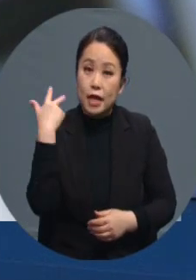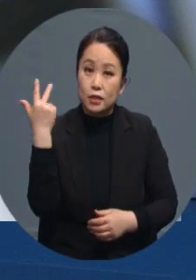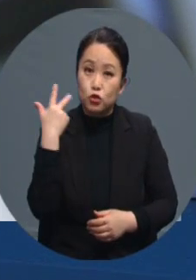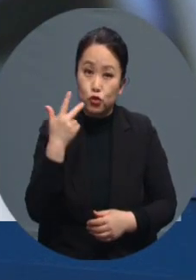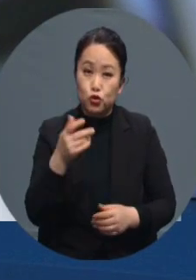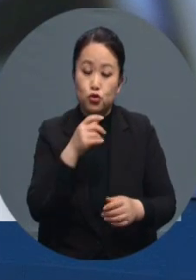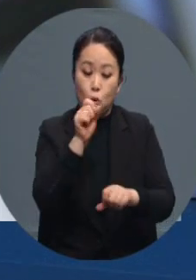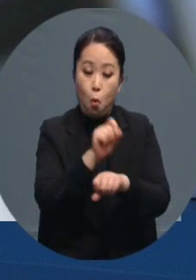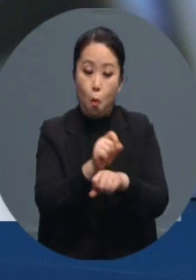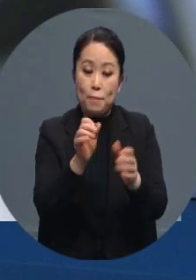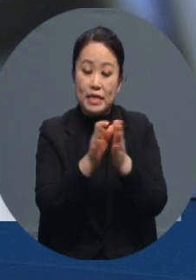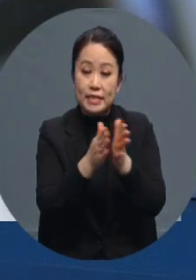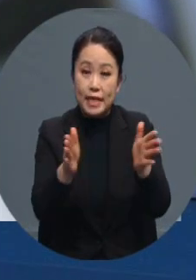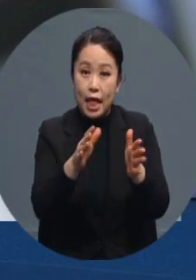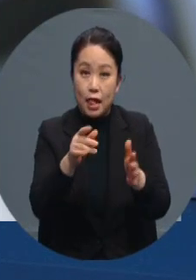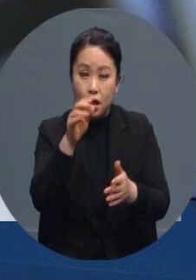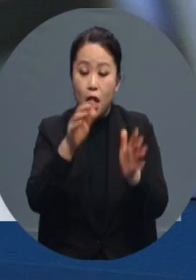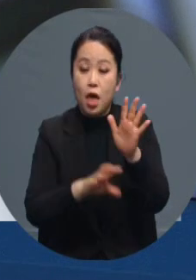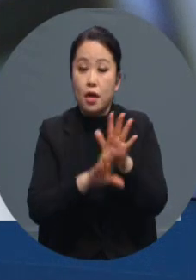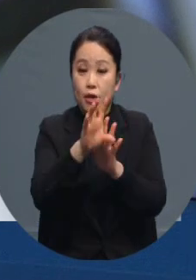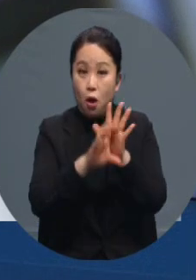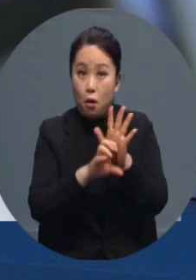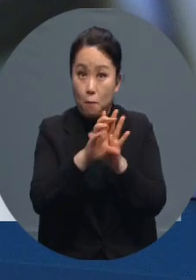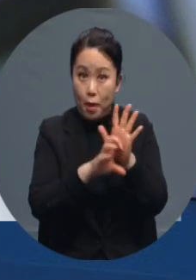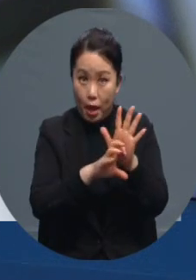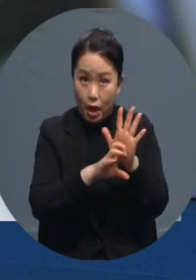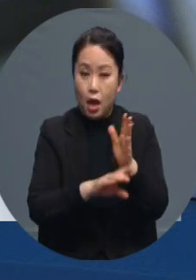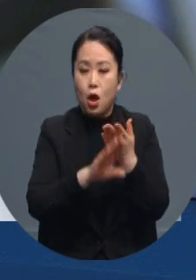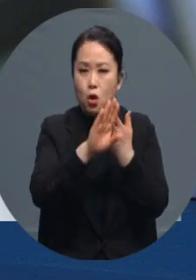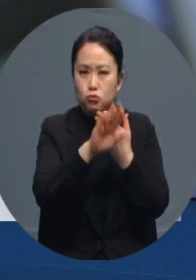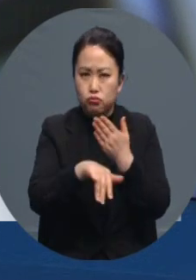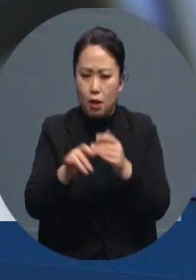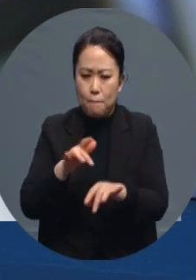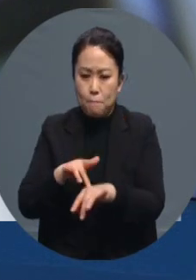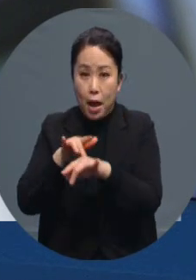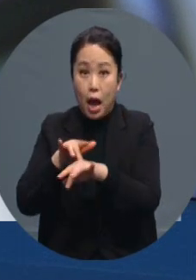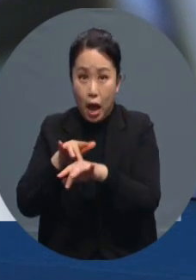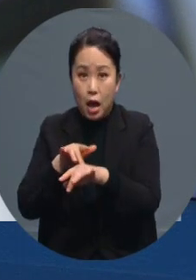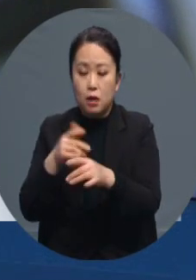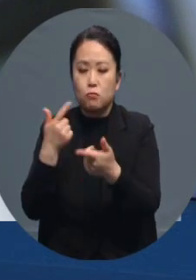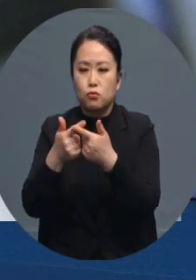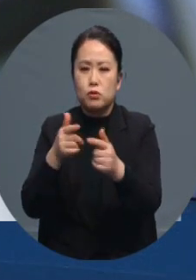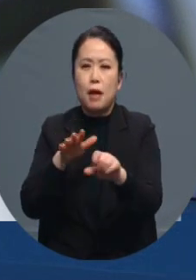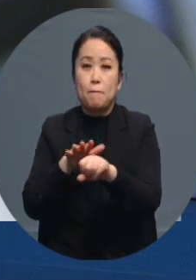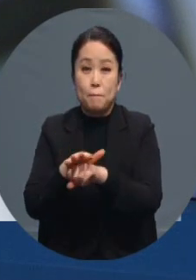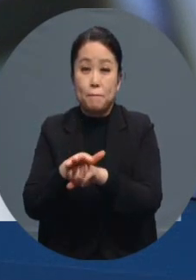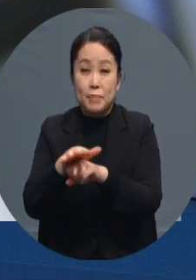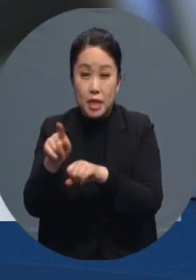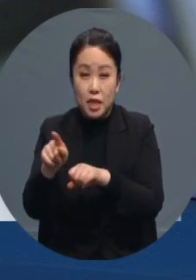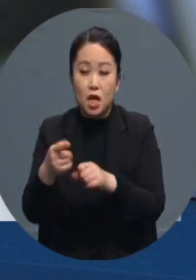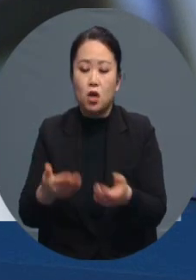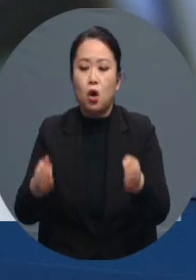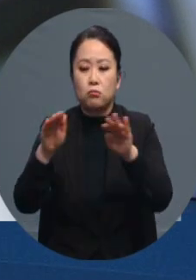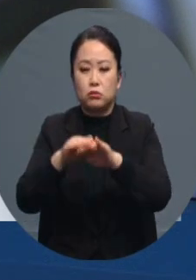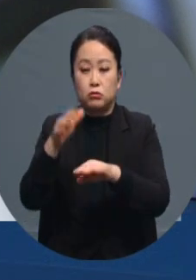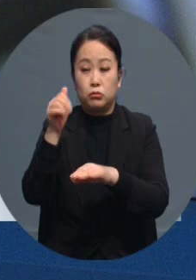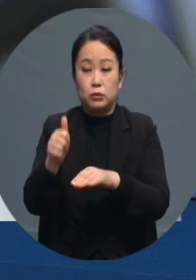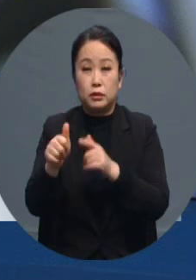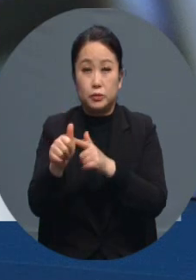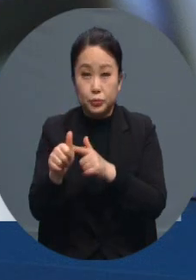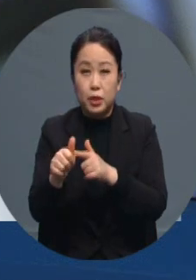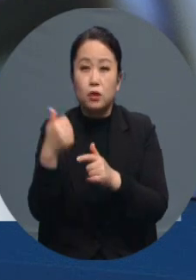지난주 오피스텔의 경매에 넘기고 잠적한 이른바 부산판 건축왕 사건을 보도했는데요이 업자의 손을 거친